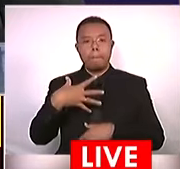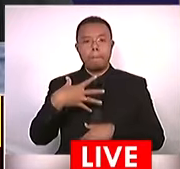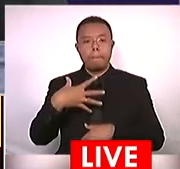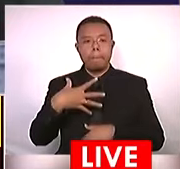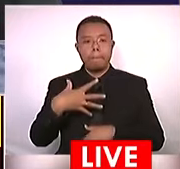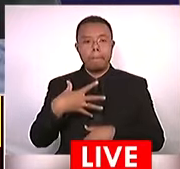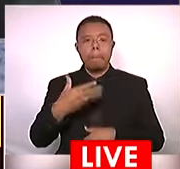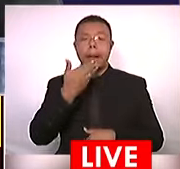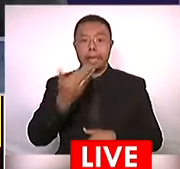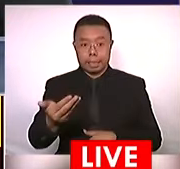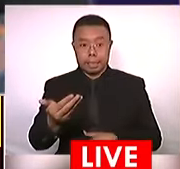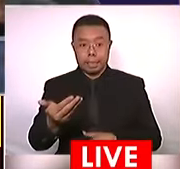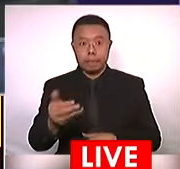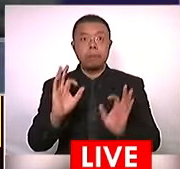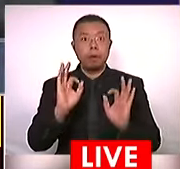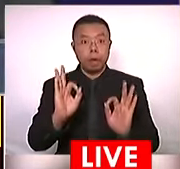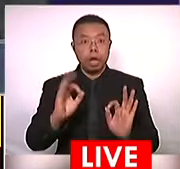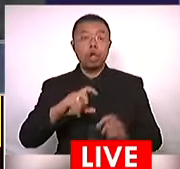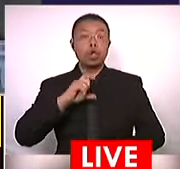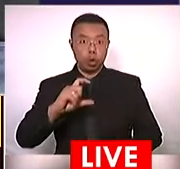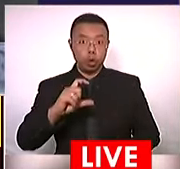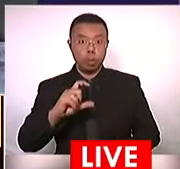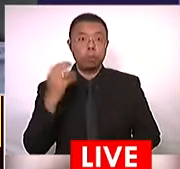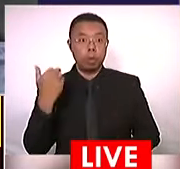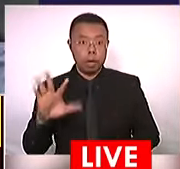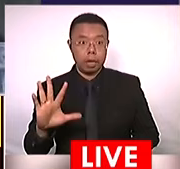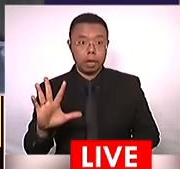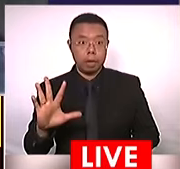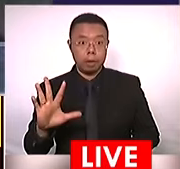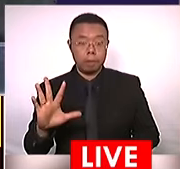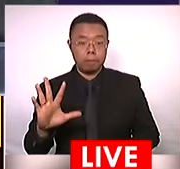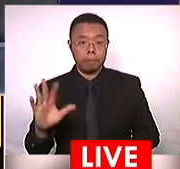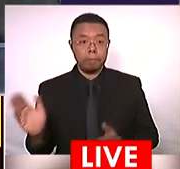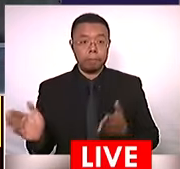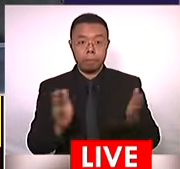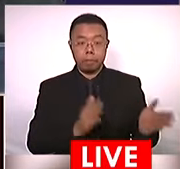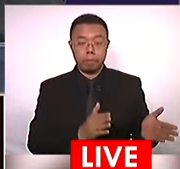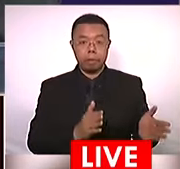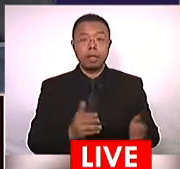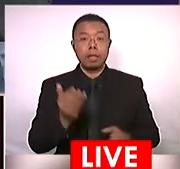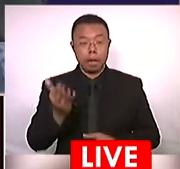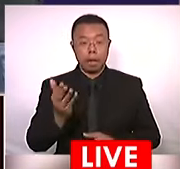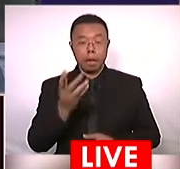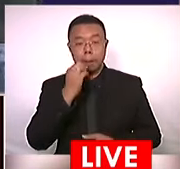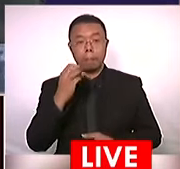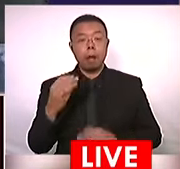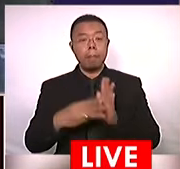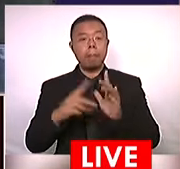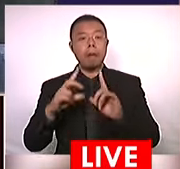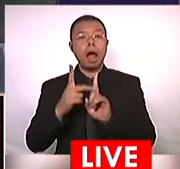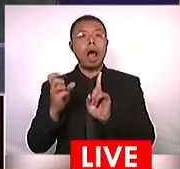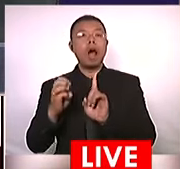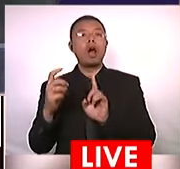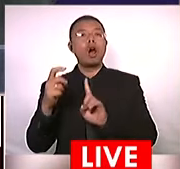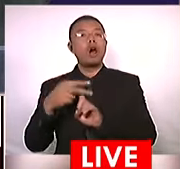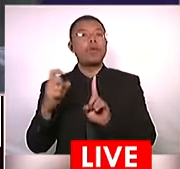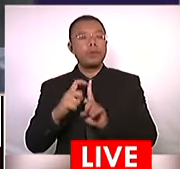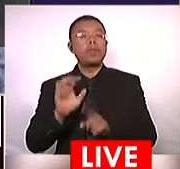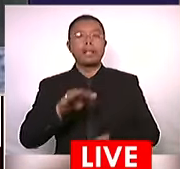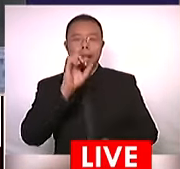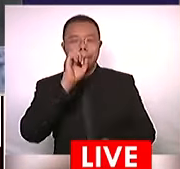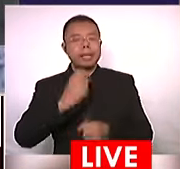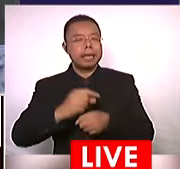sudah terima kasih baik cukup ya Pak ya kita lanjutkan silakan Pak Mahfud jadi begini mas